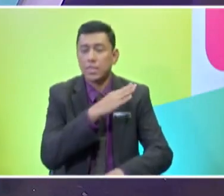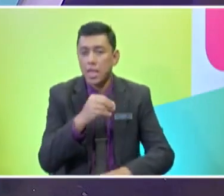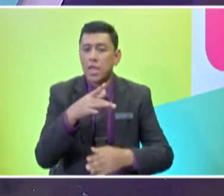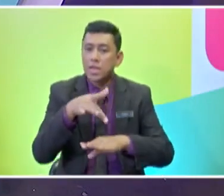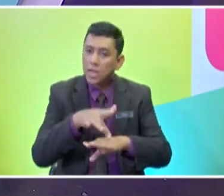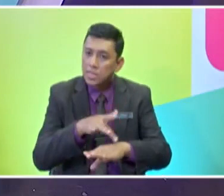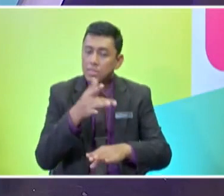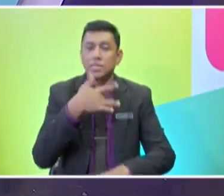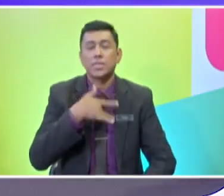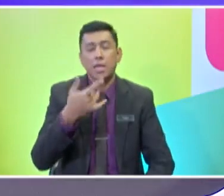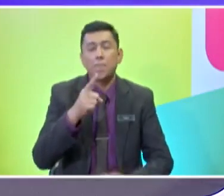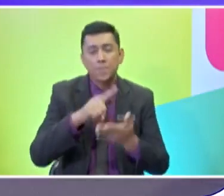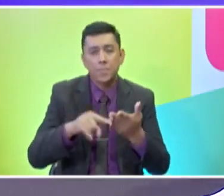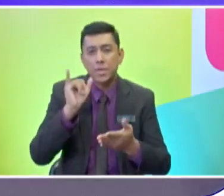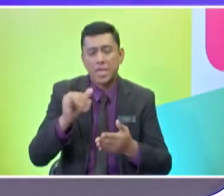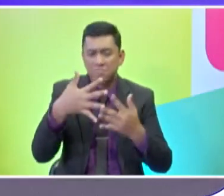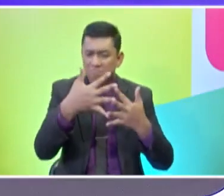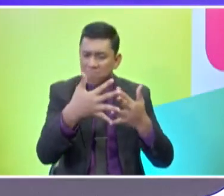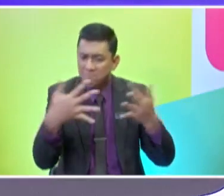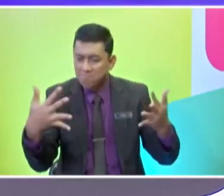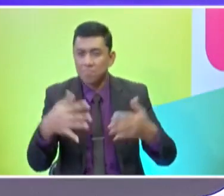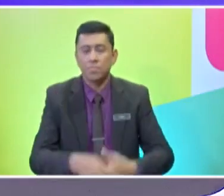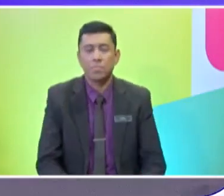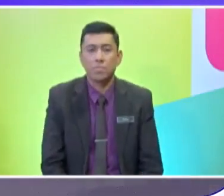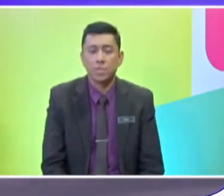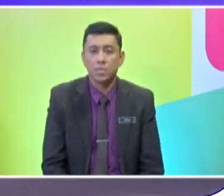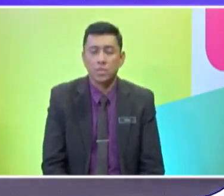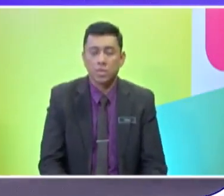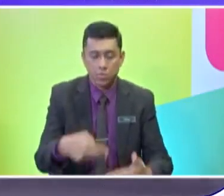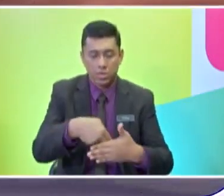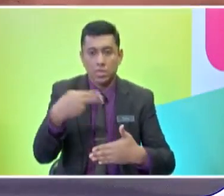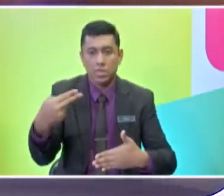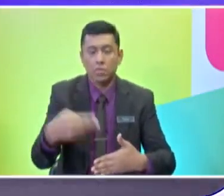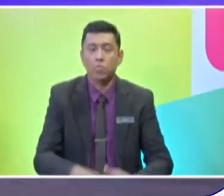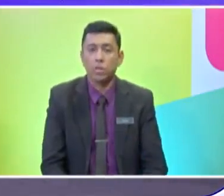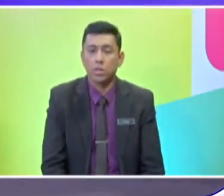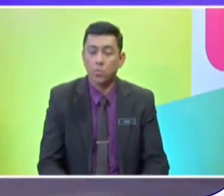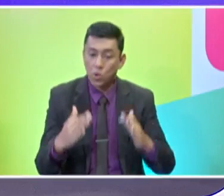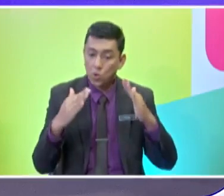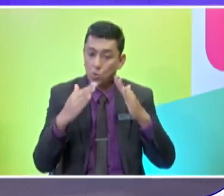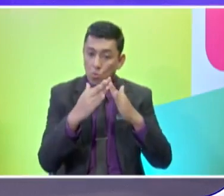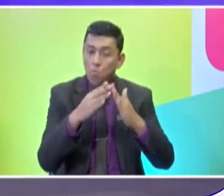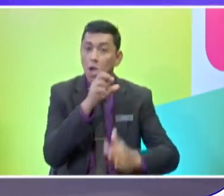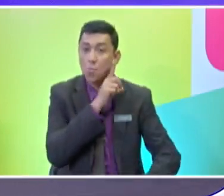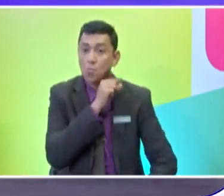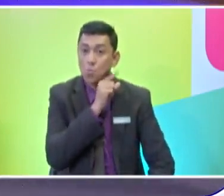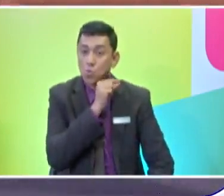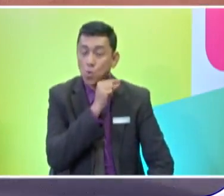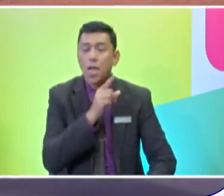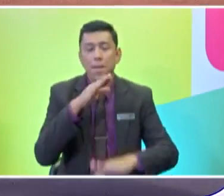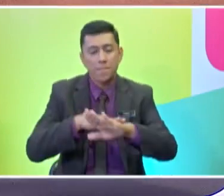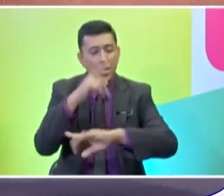kesenjangannya boleh dihasilkan dari contohnya kita akan menghasilkan rumah burung ya pada hari ini ya